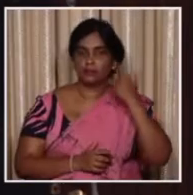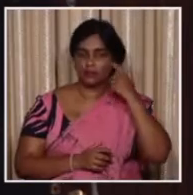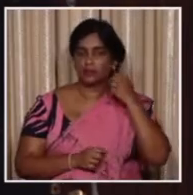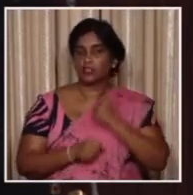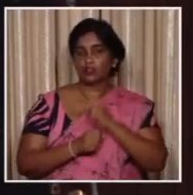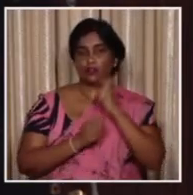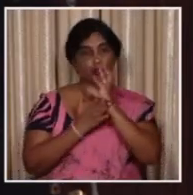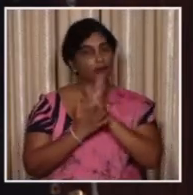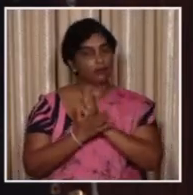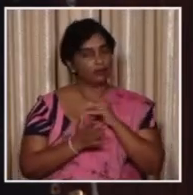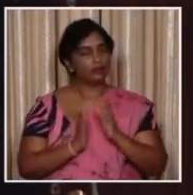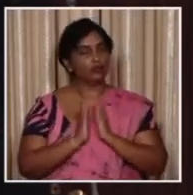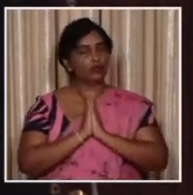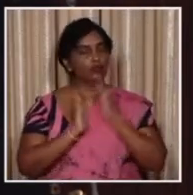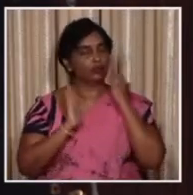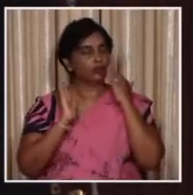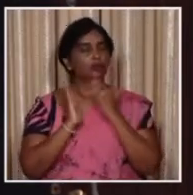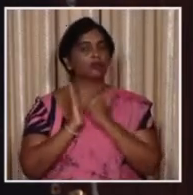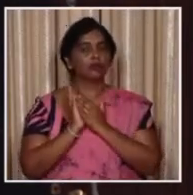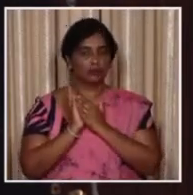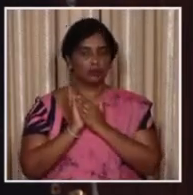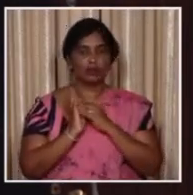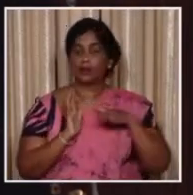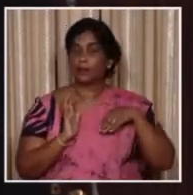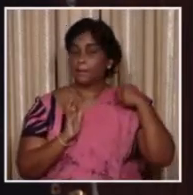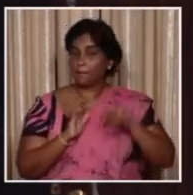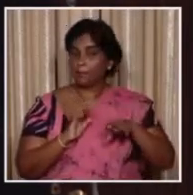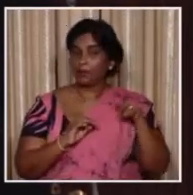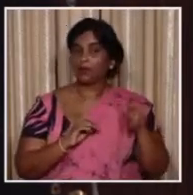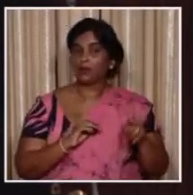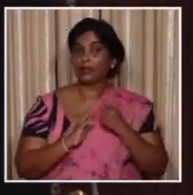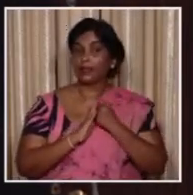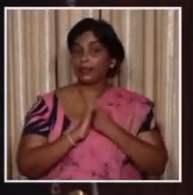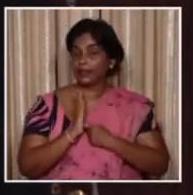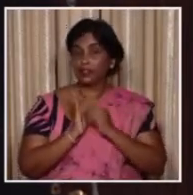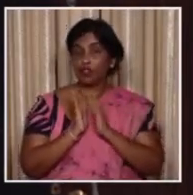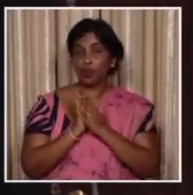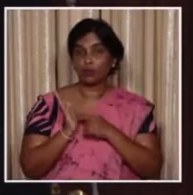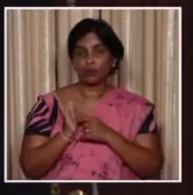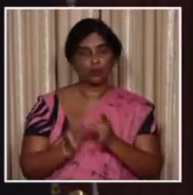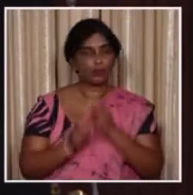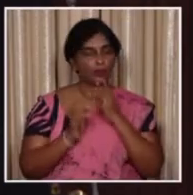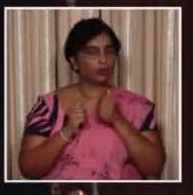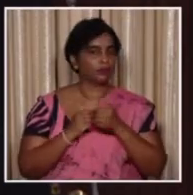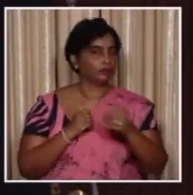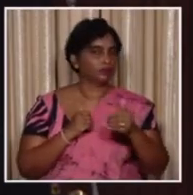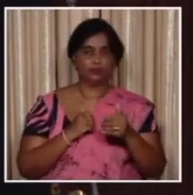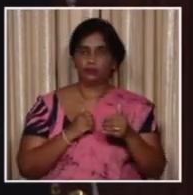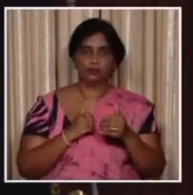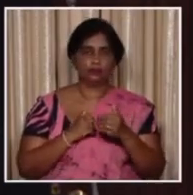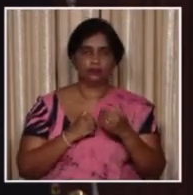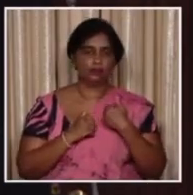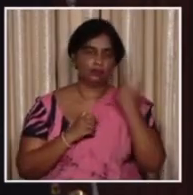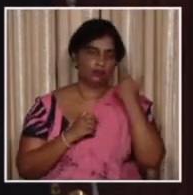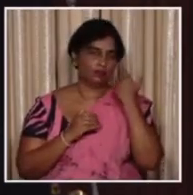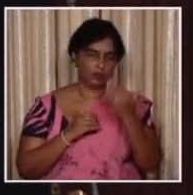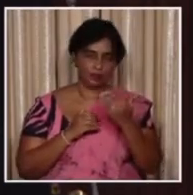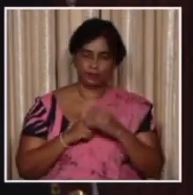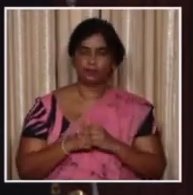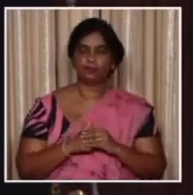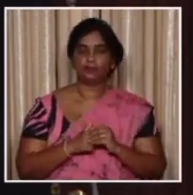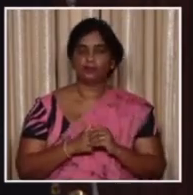ආණ්ඩුක්‍රම ව්‍යවස්ථාවෙන් බෞද්ධාගමට ලබා දීලා තිබුණු ප්‍රමුඛතාවය නීති පොතට පමණක් සීමා නොවුණු කාරණාවක් විදිහටයි මම මේ අවස්ථාව